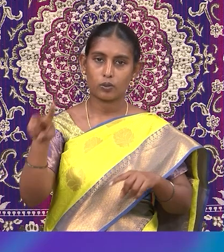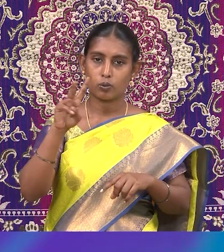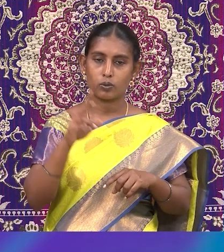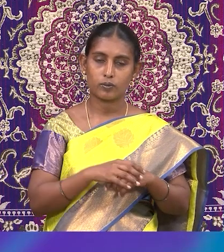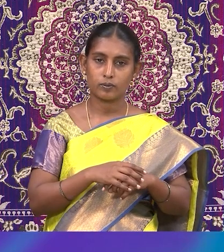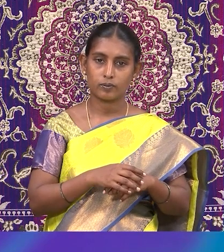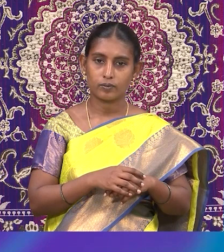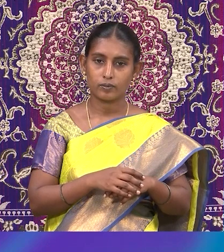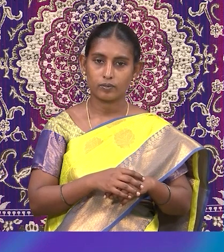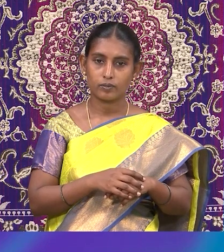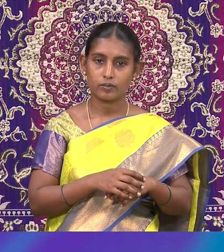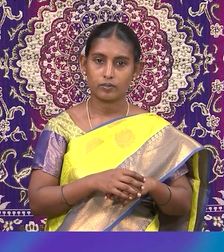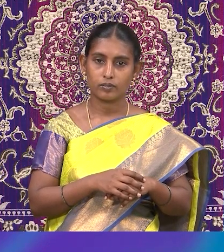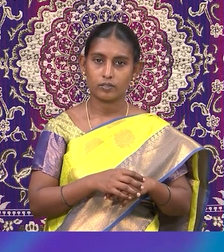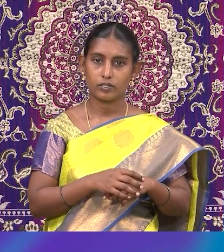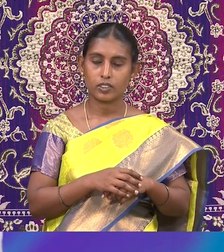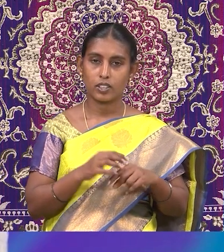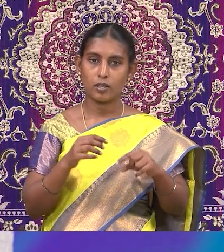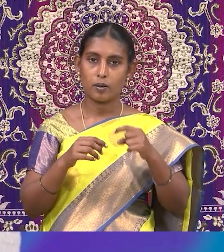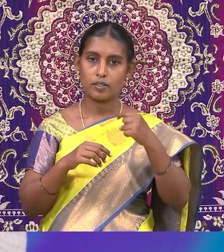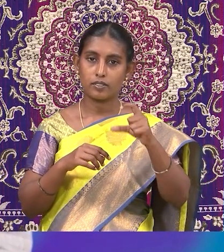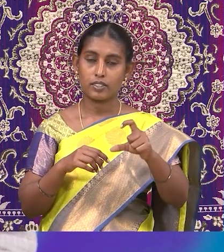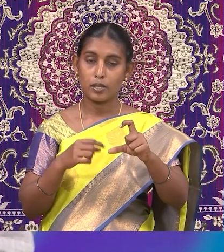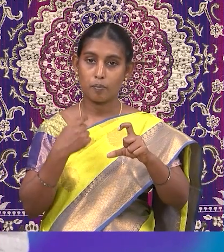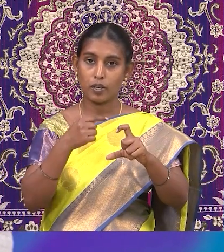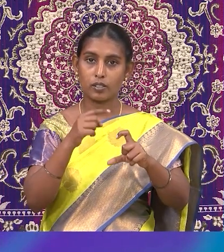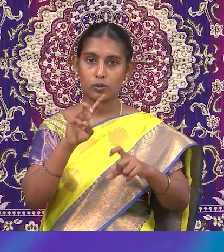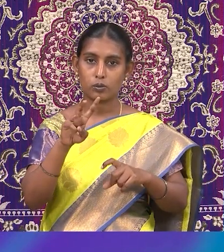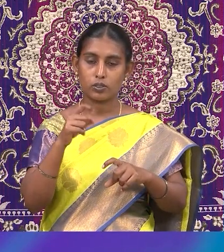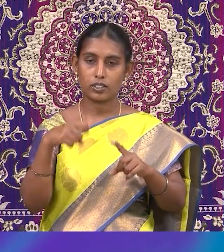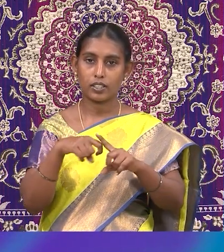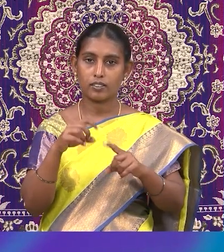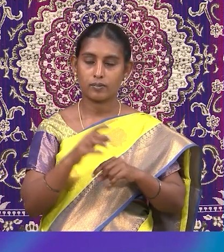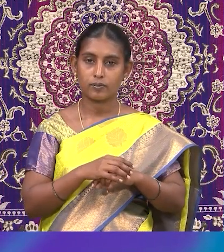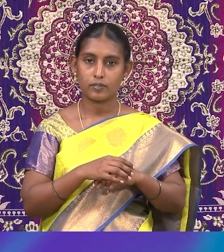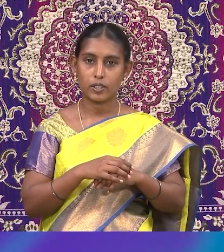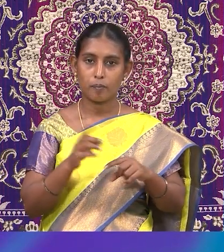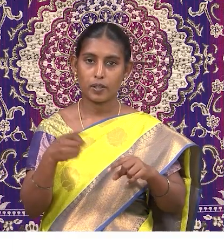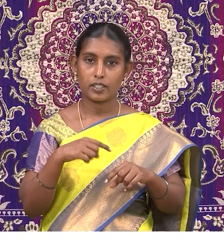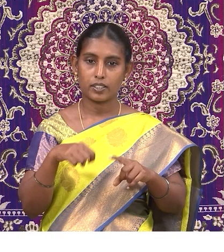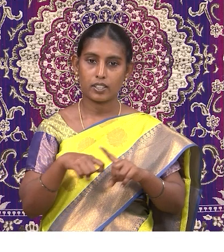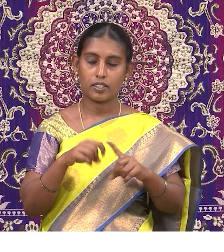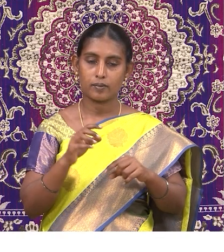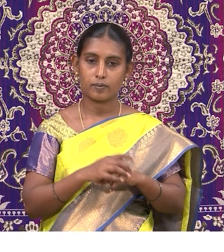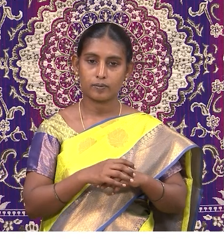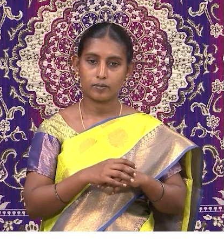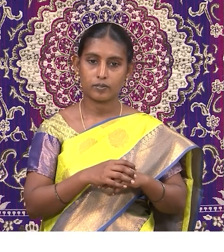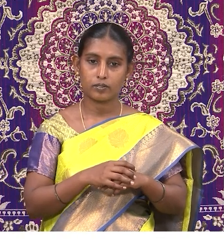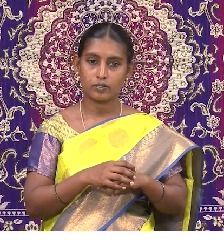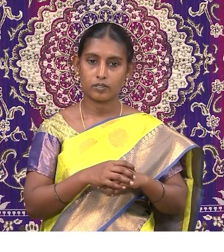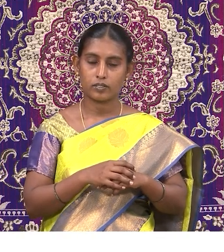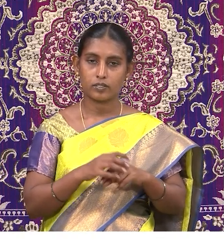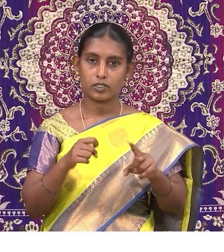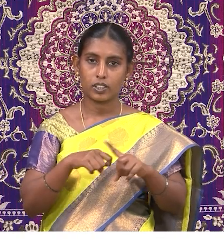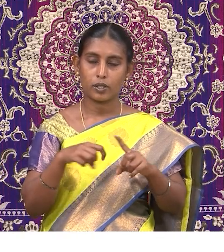ஏ ஈக்குவல் டு என்ன வரும்? சி வந்து மைனஸ் டூ கே க்யூப் தான் போட்டாக்கணும் பை கே. அப்போ கே க்யூபில்